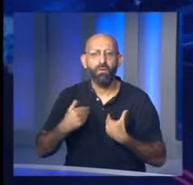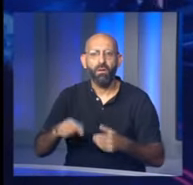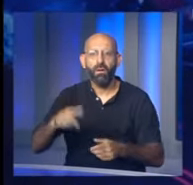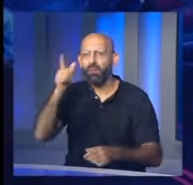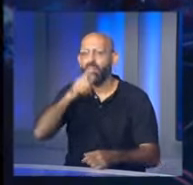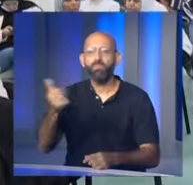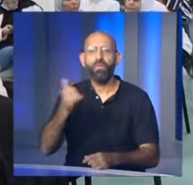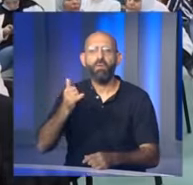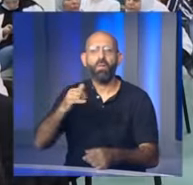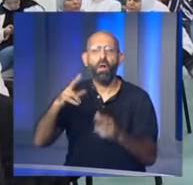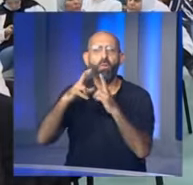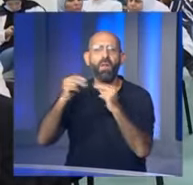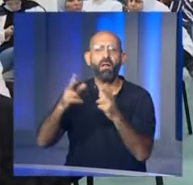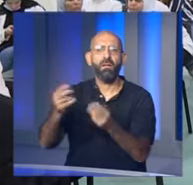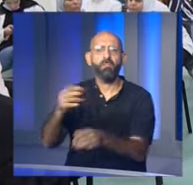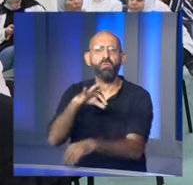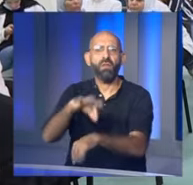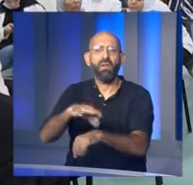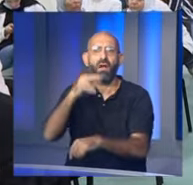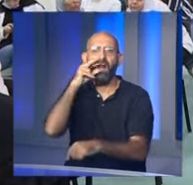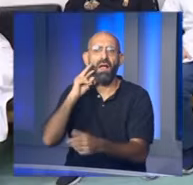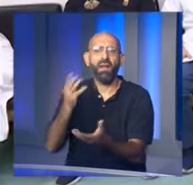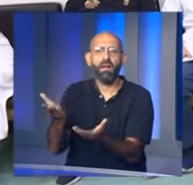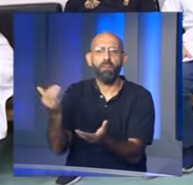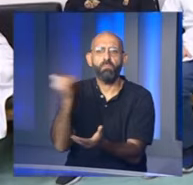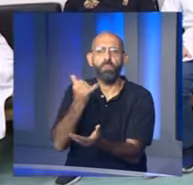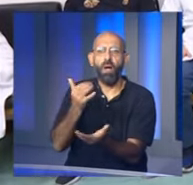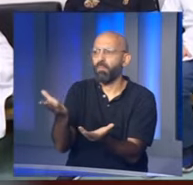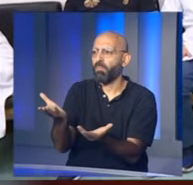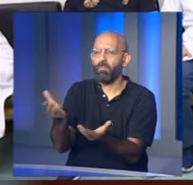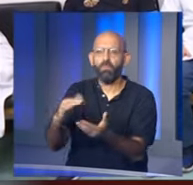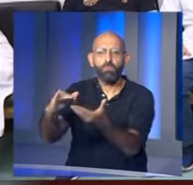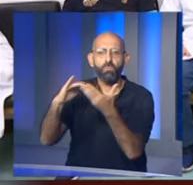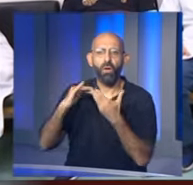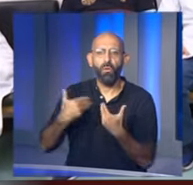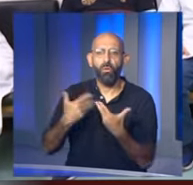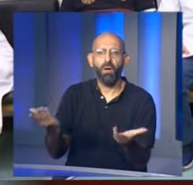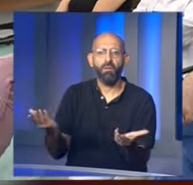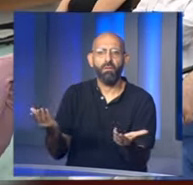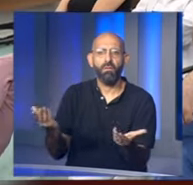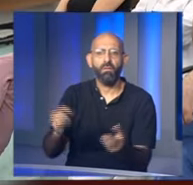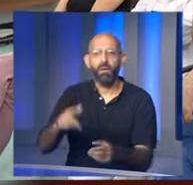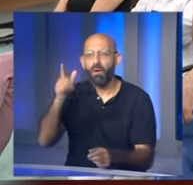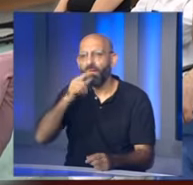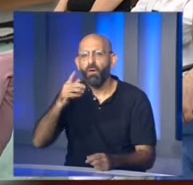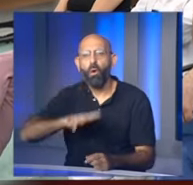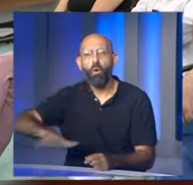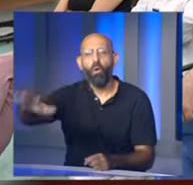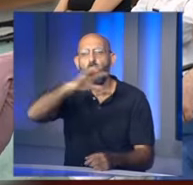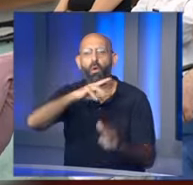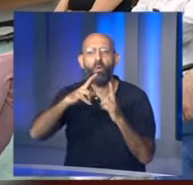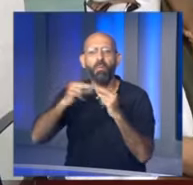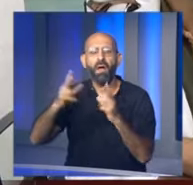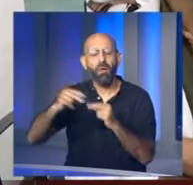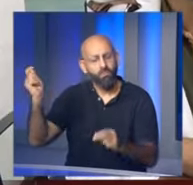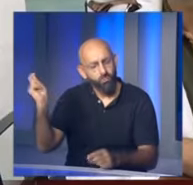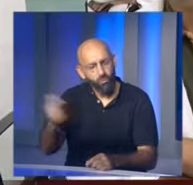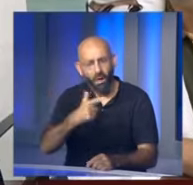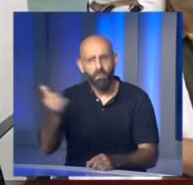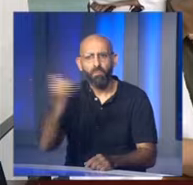مشيره الى انه لليوم ما في ازمه ضربت لبنان الا ومستشفى الحريري كانت هي راس الحربه التي تحارب وتواجه وهي